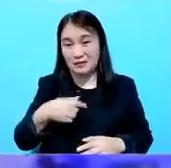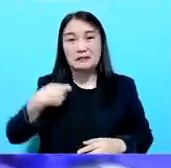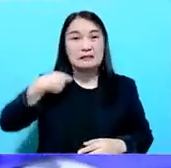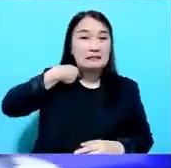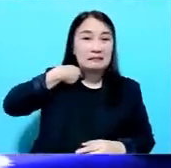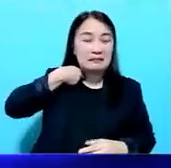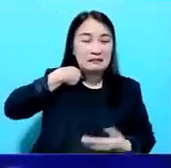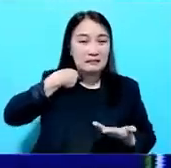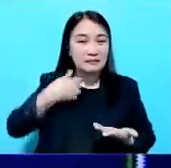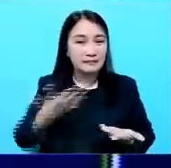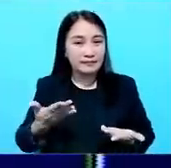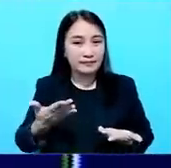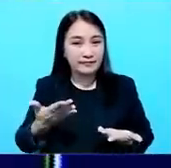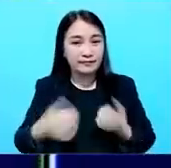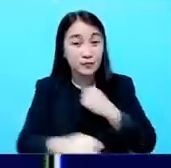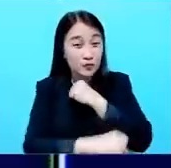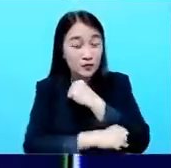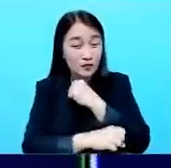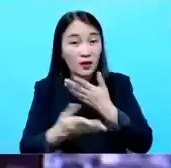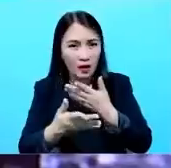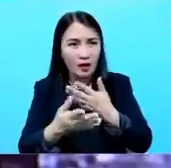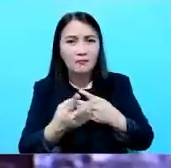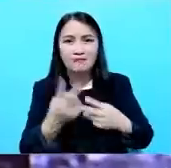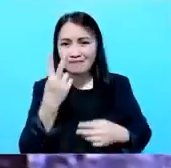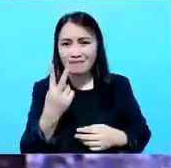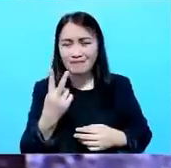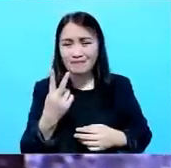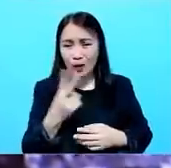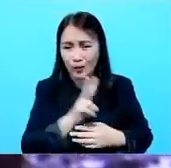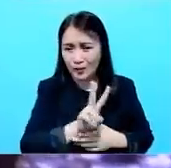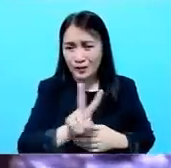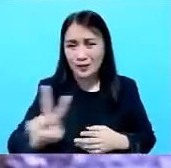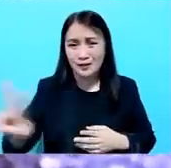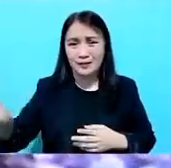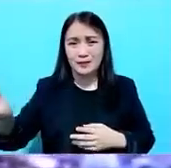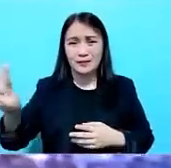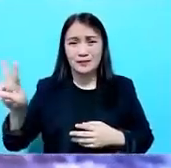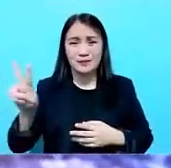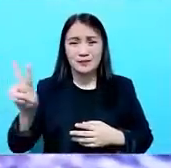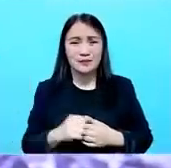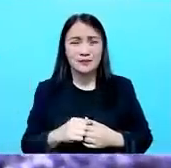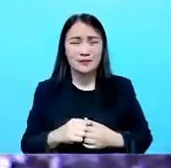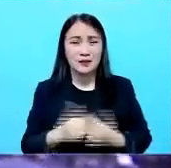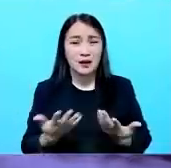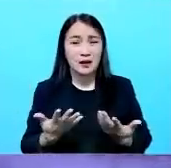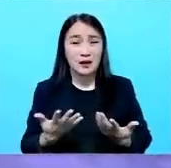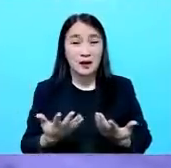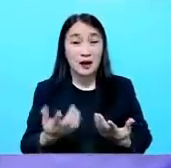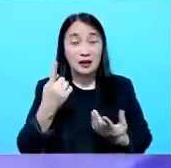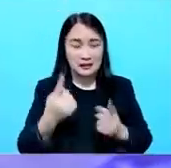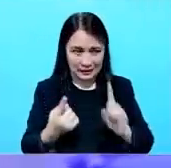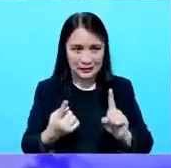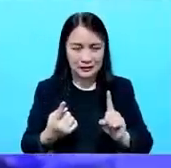Pagkatapos mang hold up, unang umalis ang dalawang lalaki. Habang nakasunod sa kanila, ang isa pang lalaking kasabwat. Mapapansing